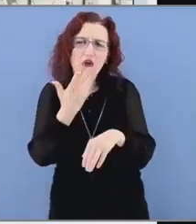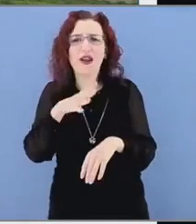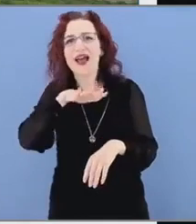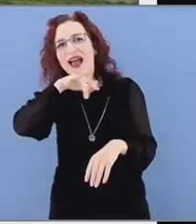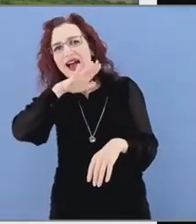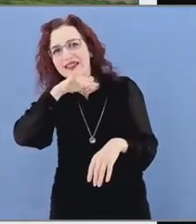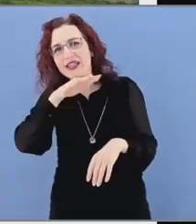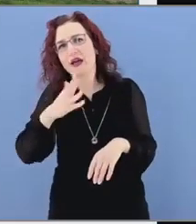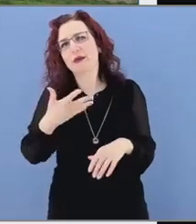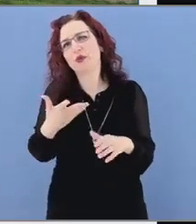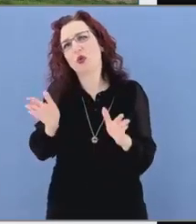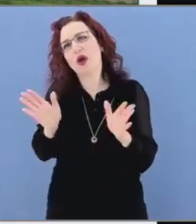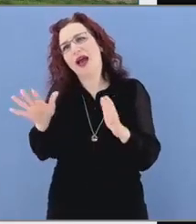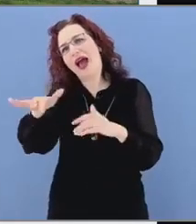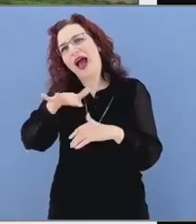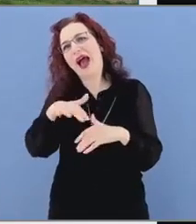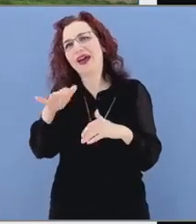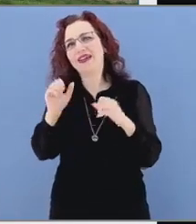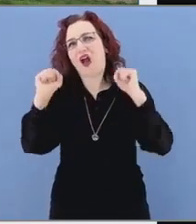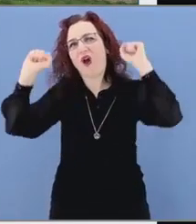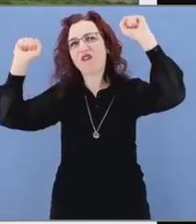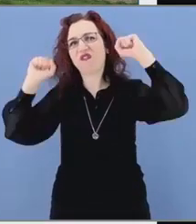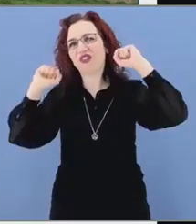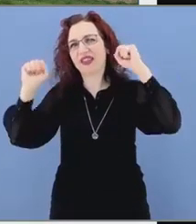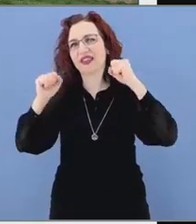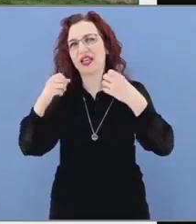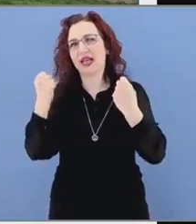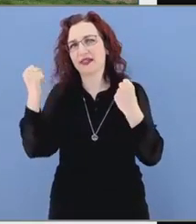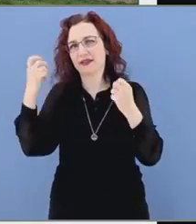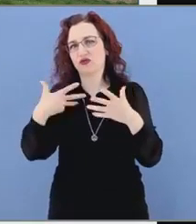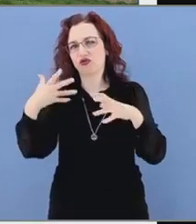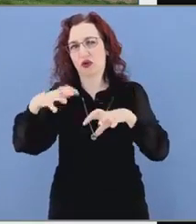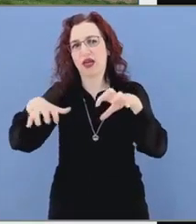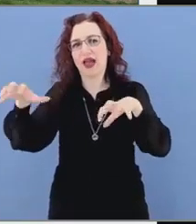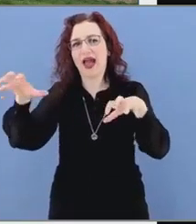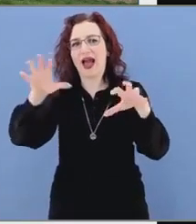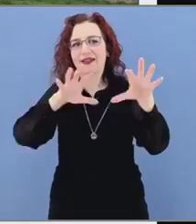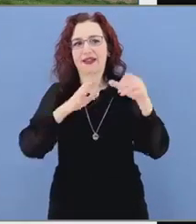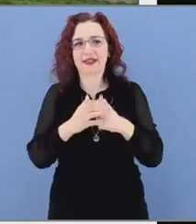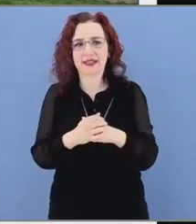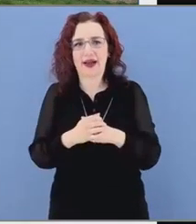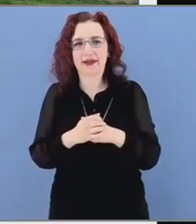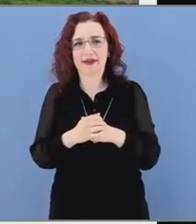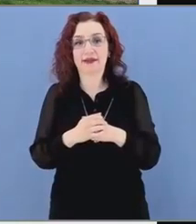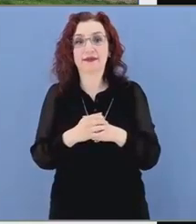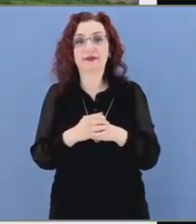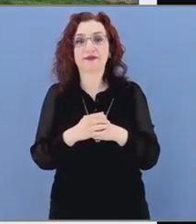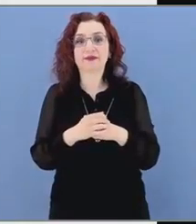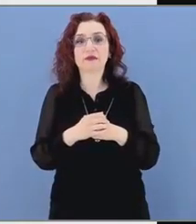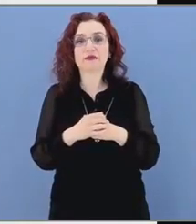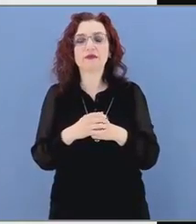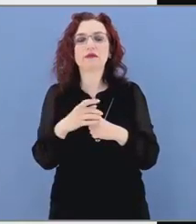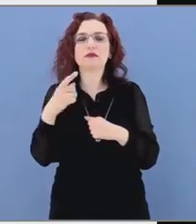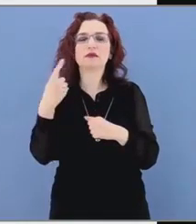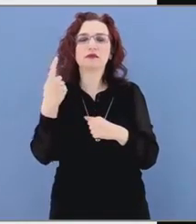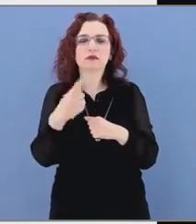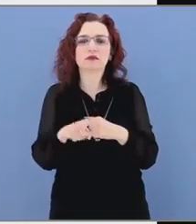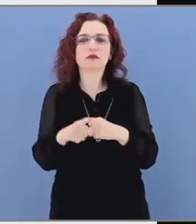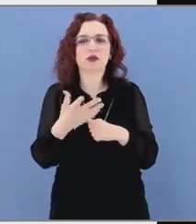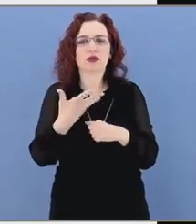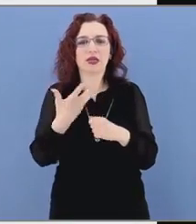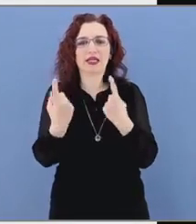grazie. Questo era la situazione ex ante e il lavoro che si è